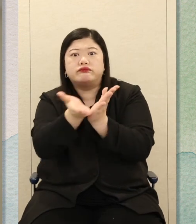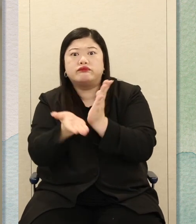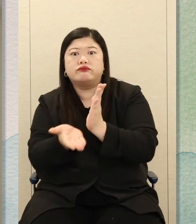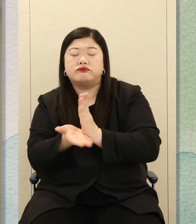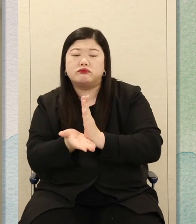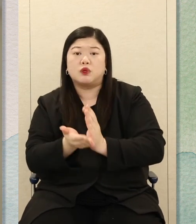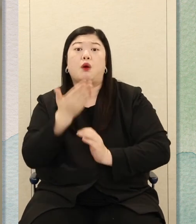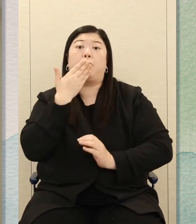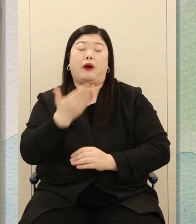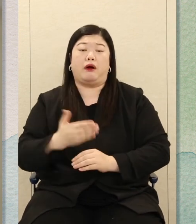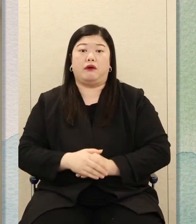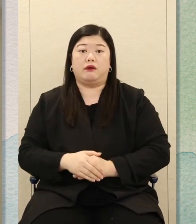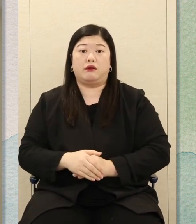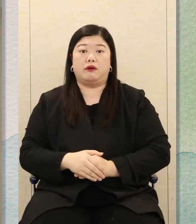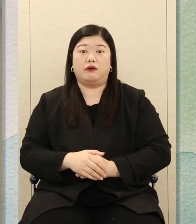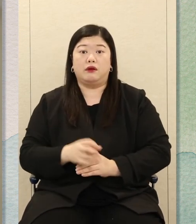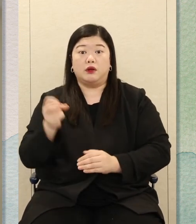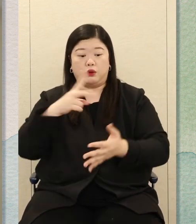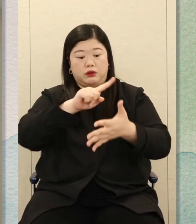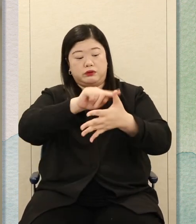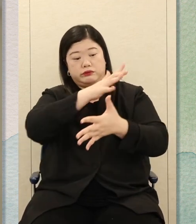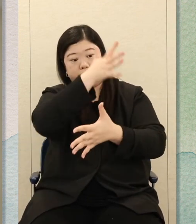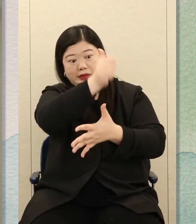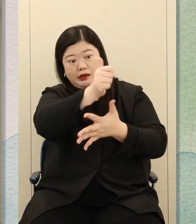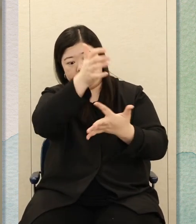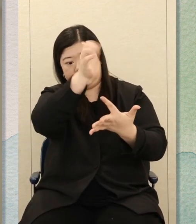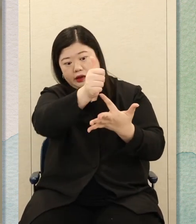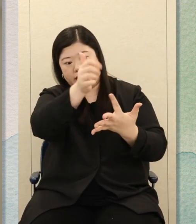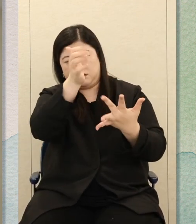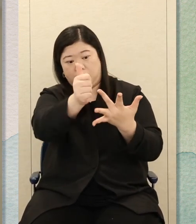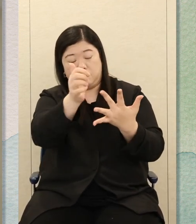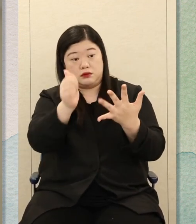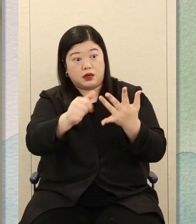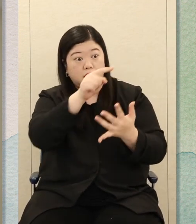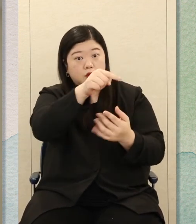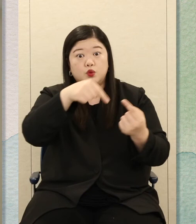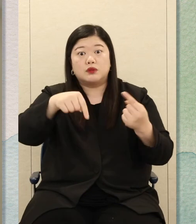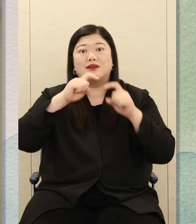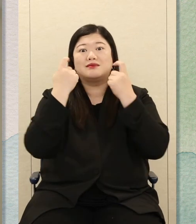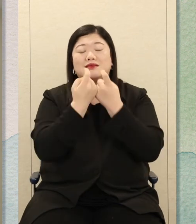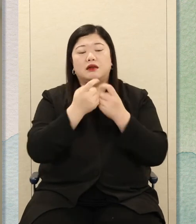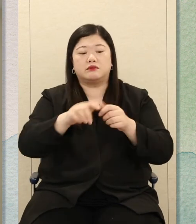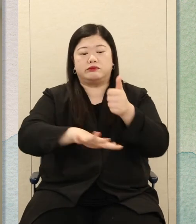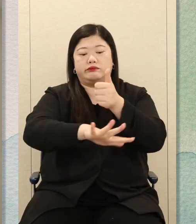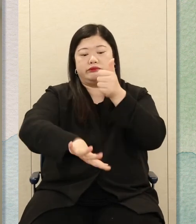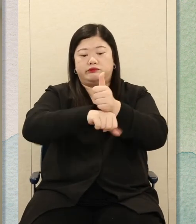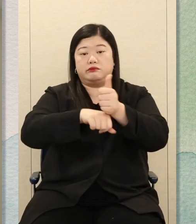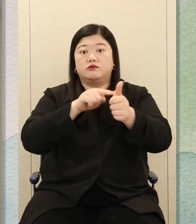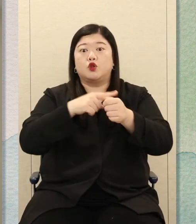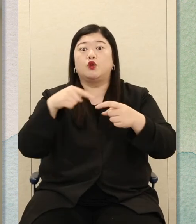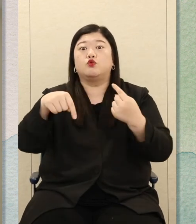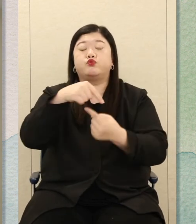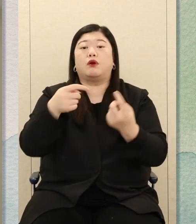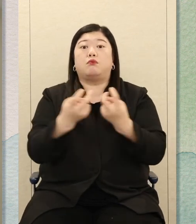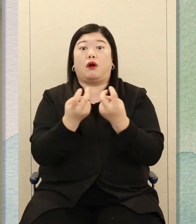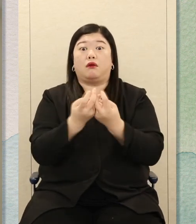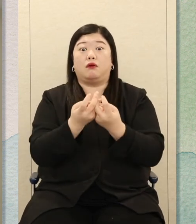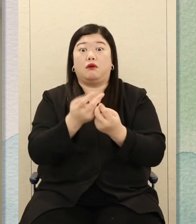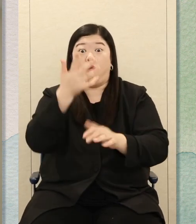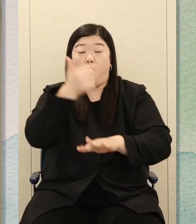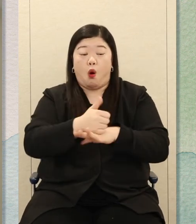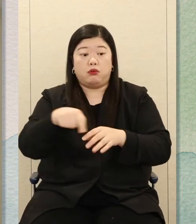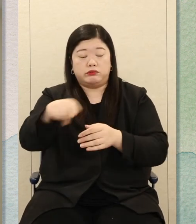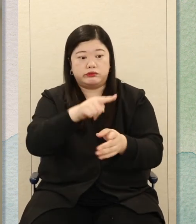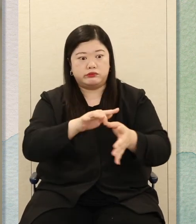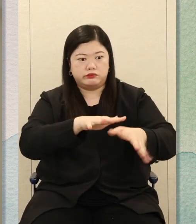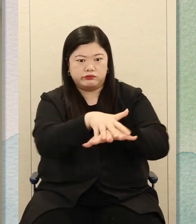모임의 리더가 그 프로그램을 전체적으로 책임지면서 운영하는 방식으로 하는데 이렇게 하니까 모임이 너무너무 빠른